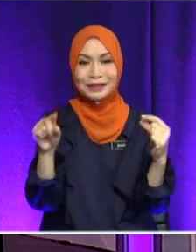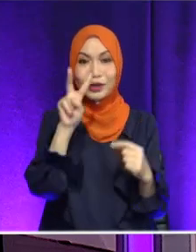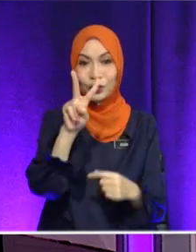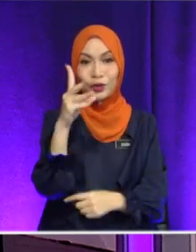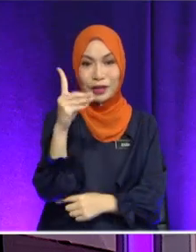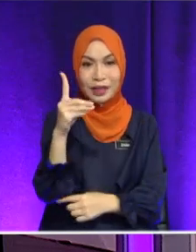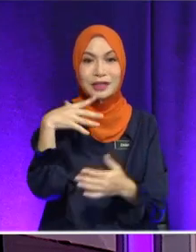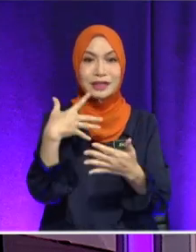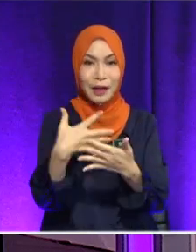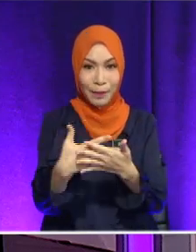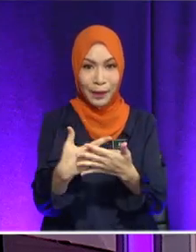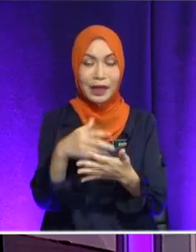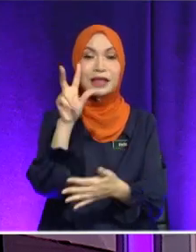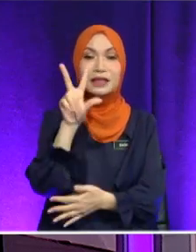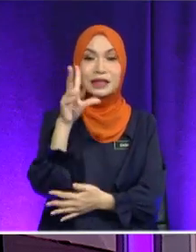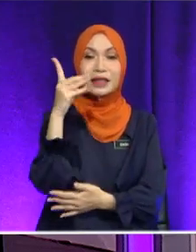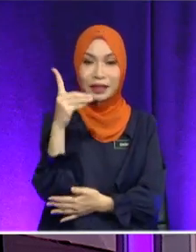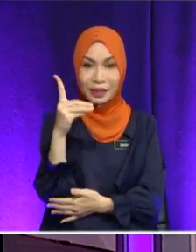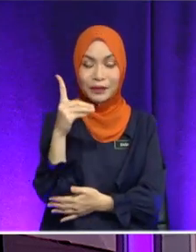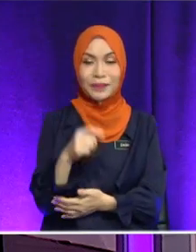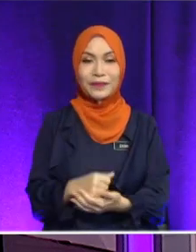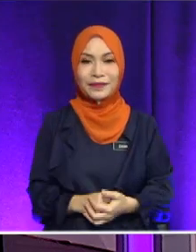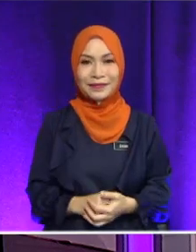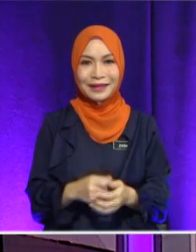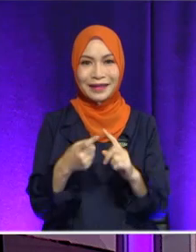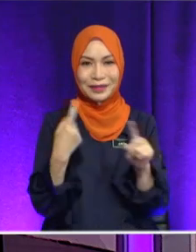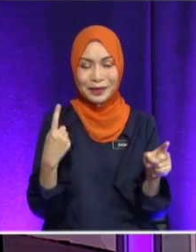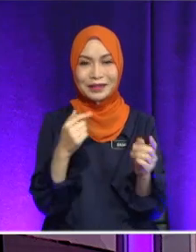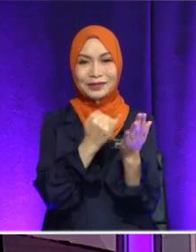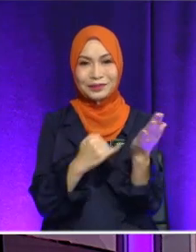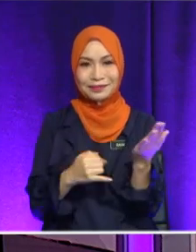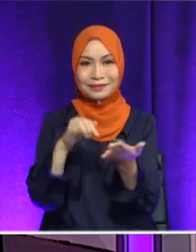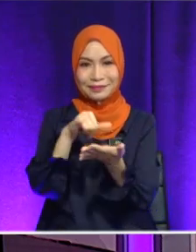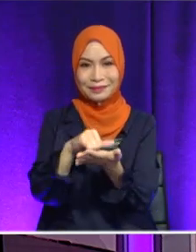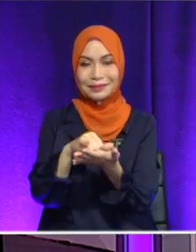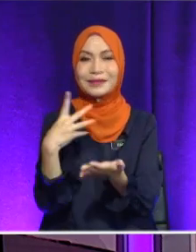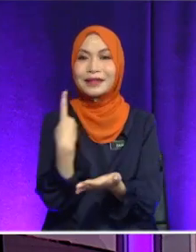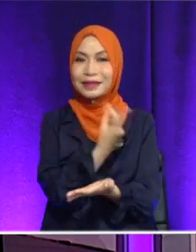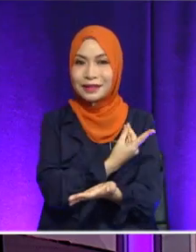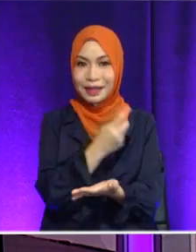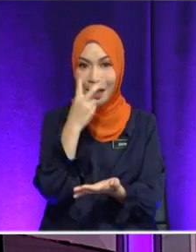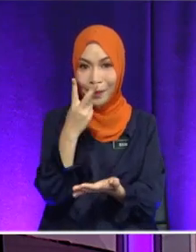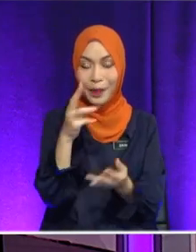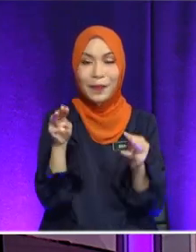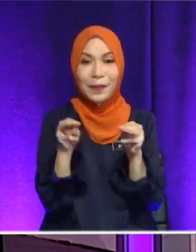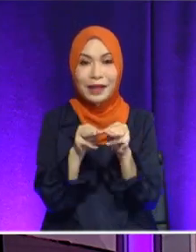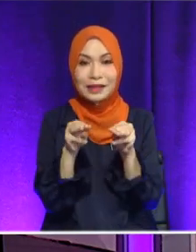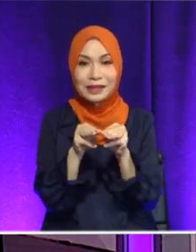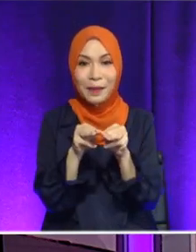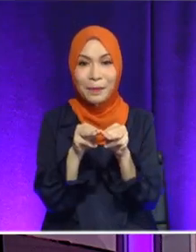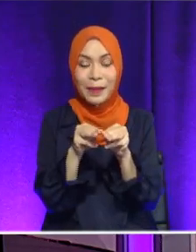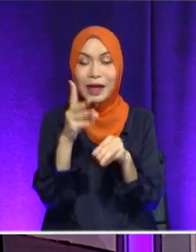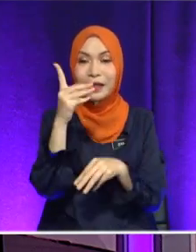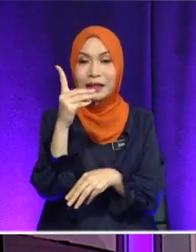berbentuk 3D pada lukisan today itu kita nampak seolah-olah lukisan tutility